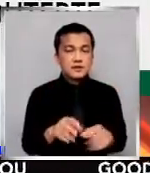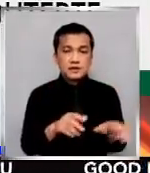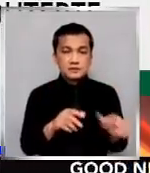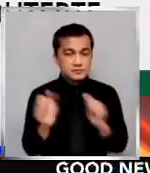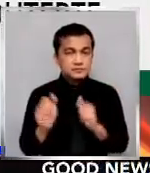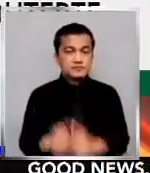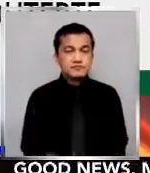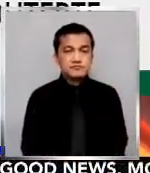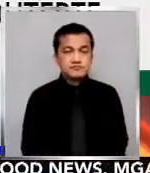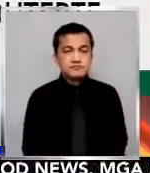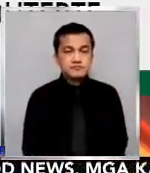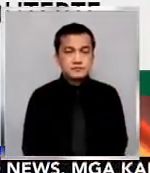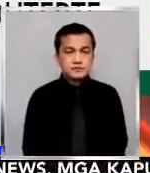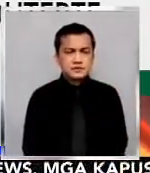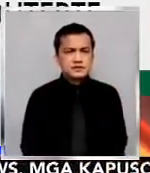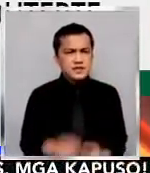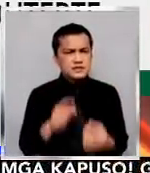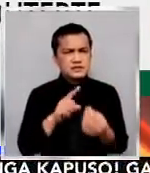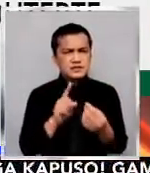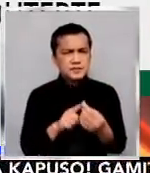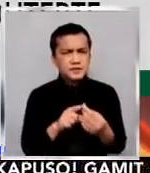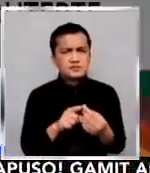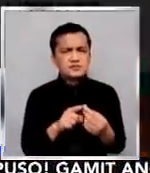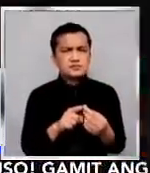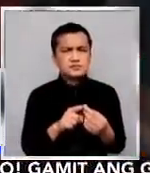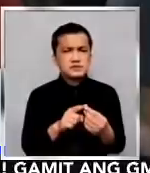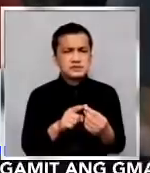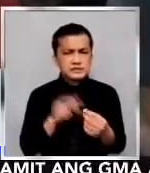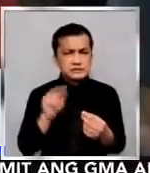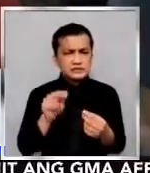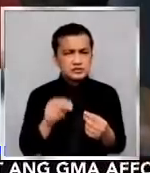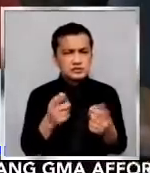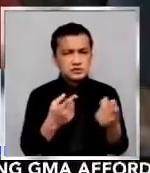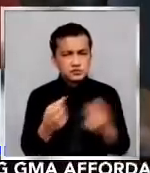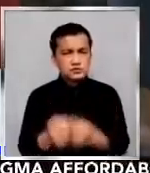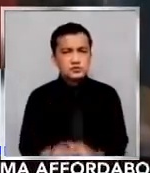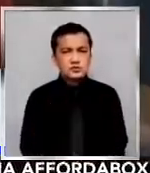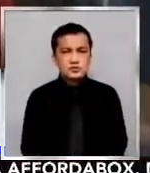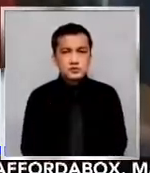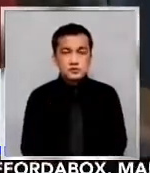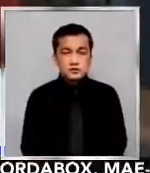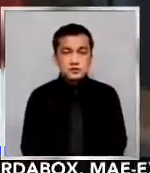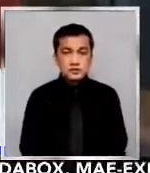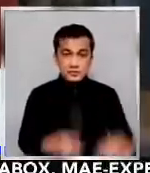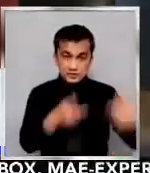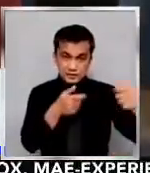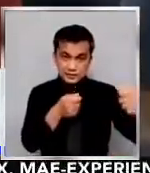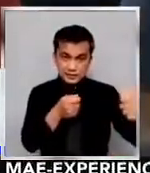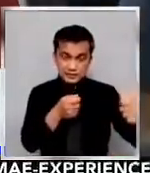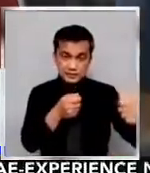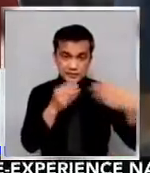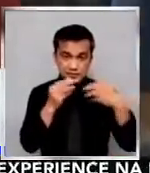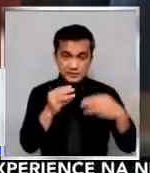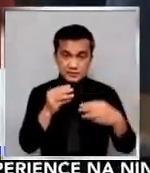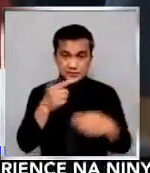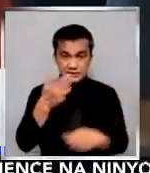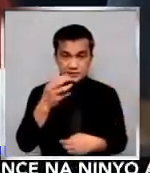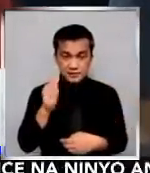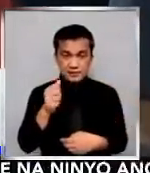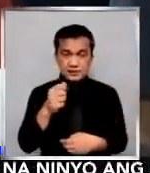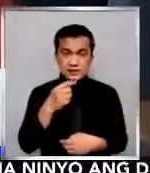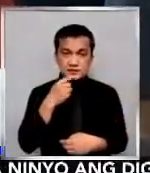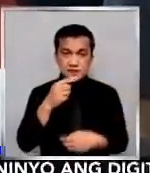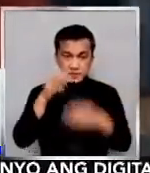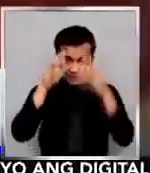It's something that I really need to do. Sa isang text message sa GMA News, sinabi ng Mayora na pupunta